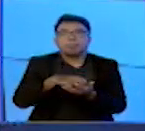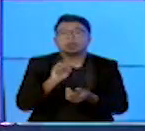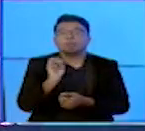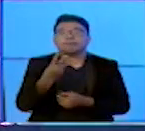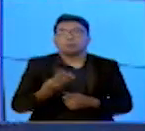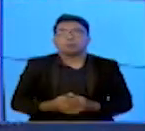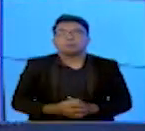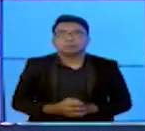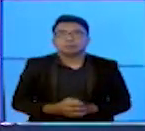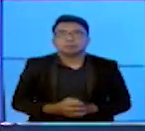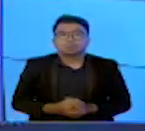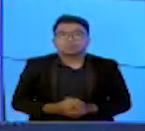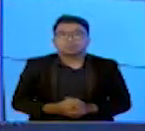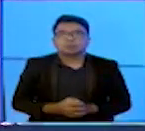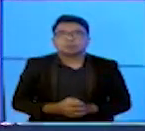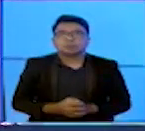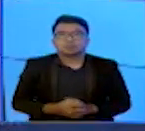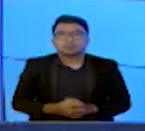di kompleks kemkominfo